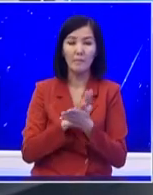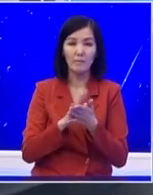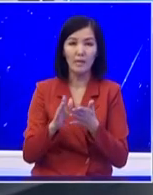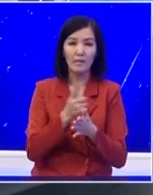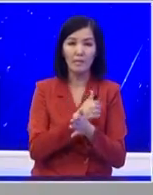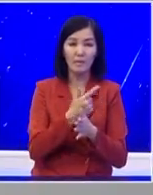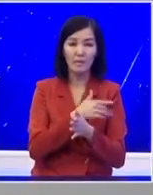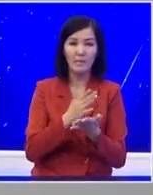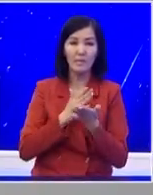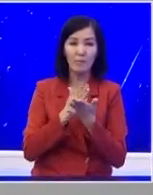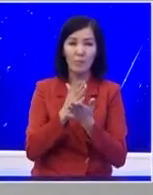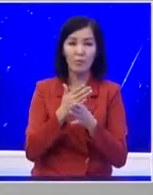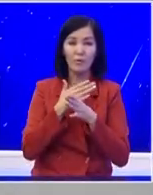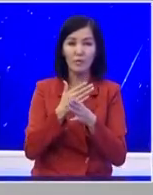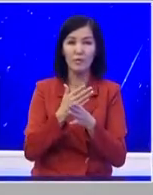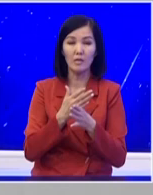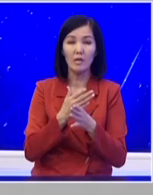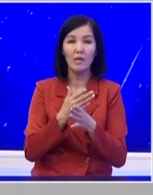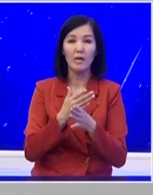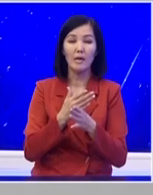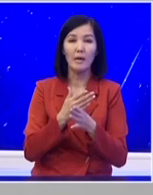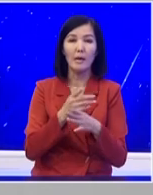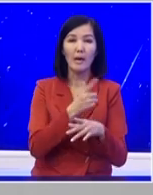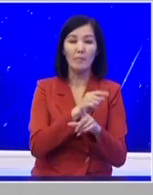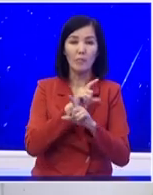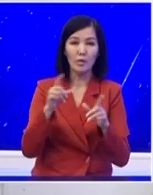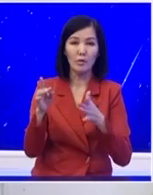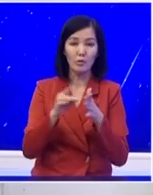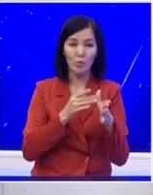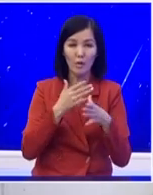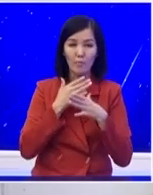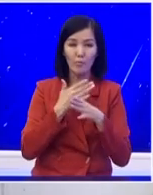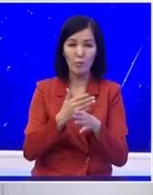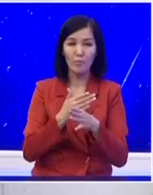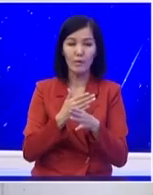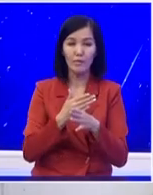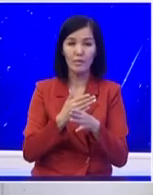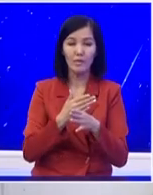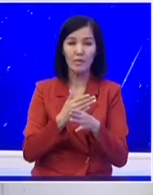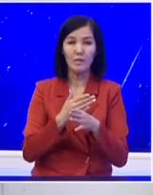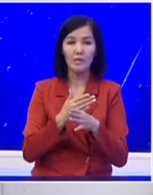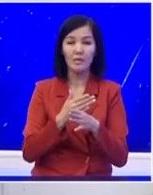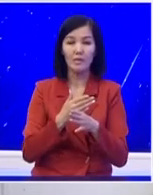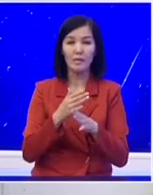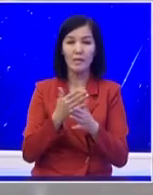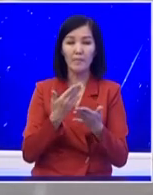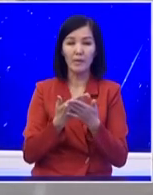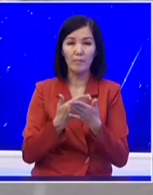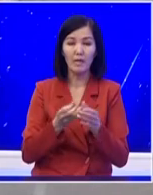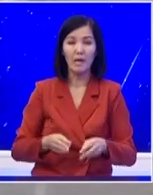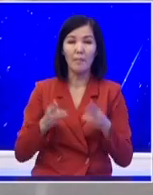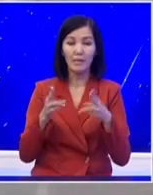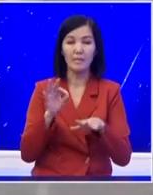медицинской помощи. В этот пакет входят амбулаторно-поликлиническая, скорая, стационарная помощь по экстренным показаниям или представляющая опасность